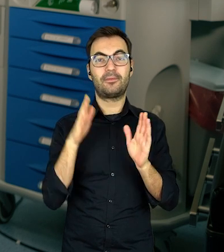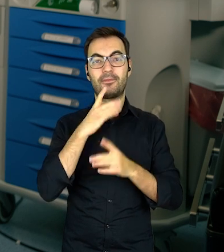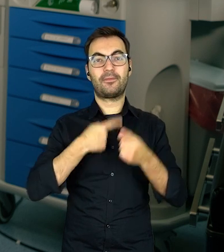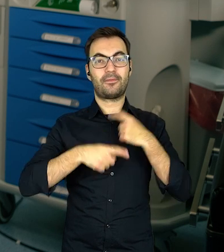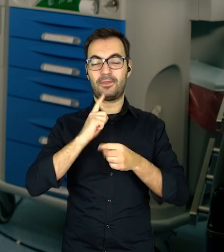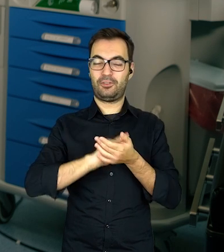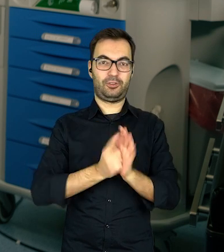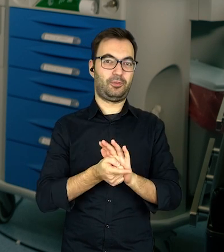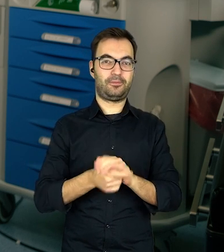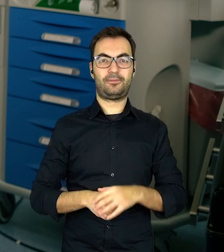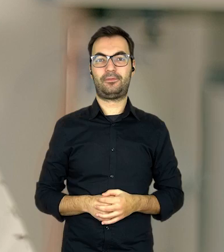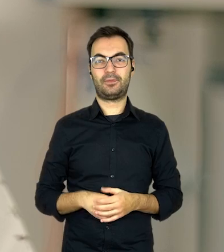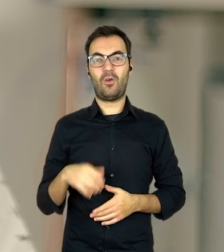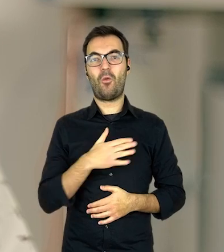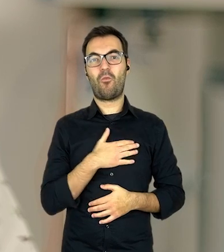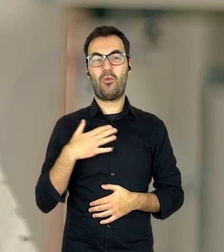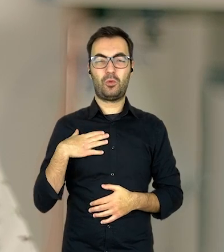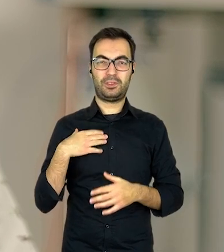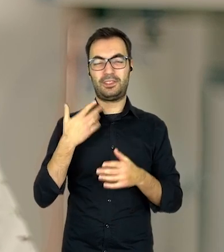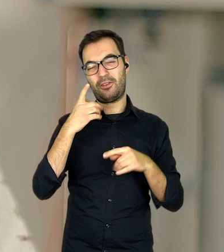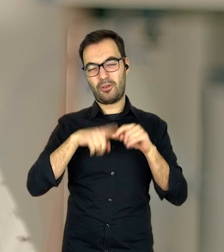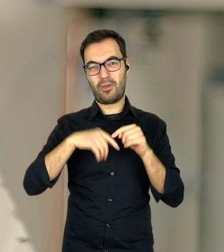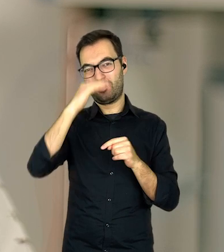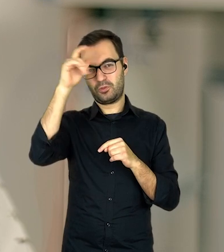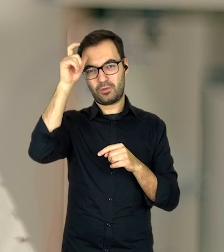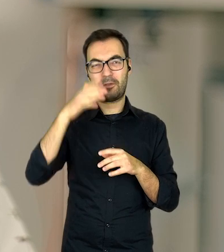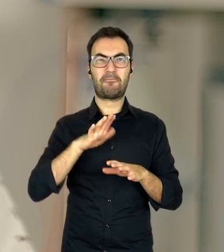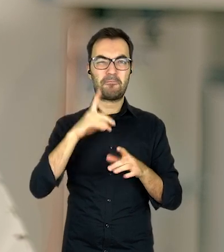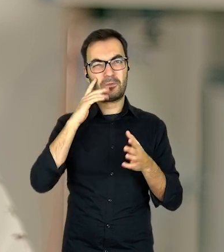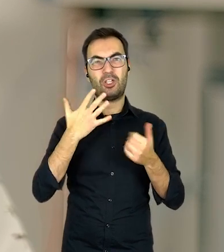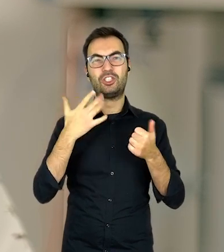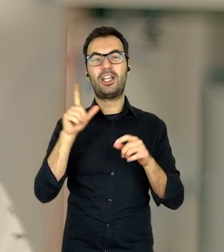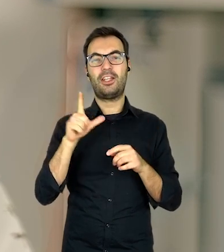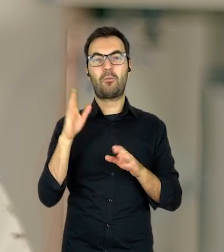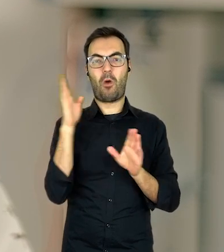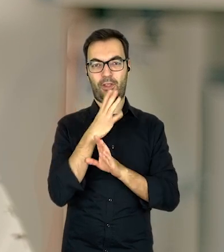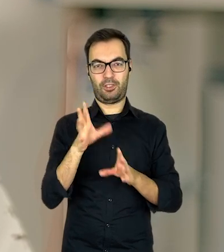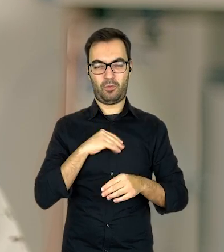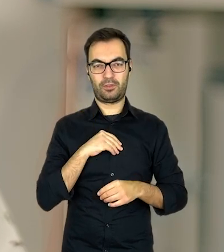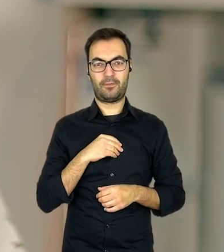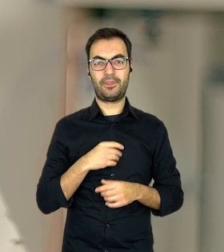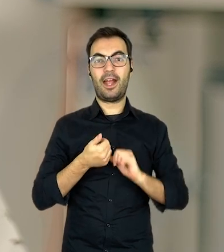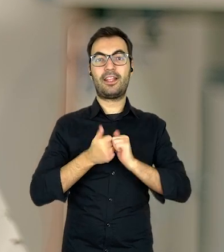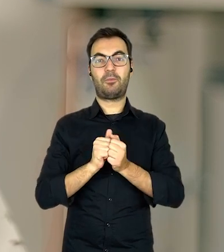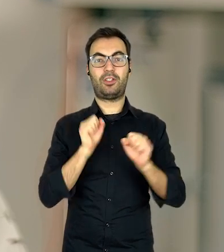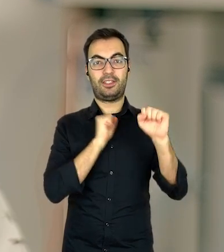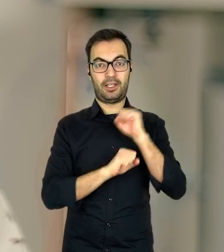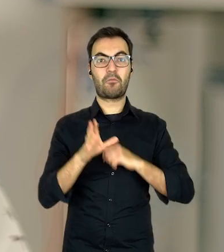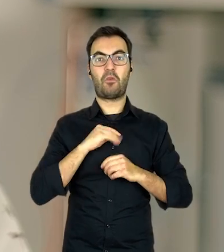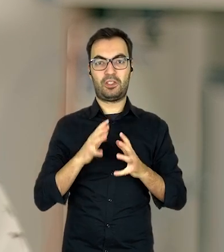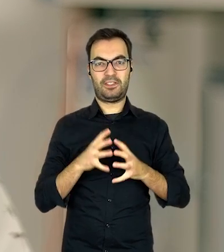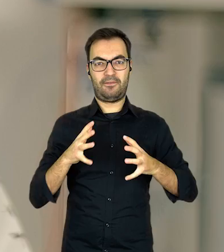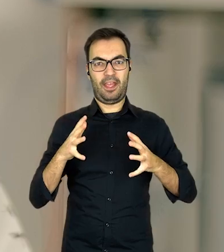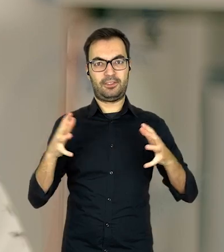wymiana gazowa przebiega szybko i sprawnie. Płuca przeciętnego dorosłego mężczyzny mieszczą około 6 litrów powietrza. Trening sportowy